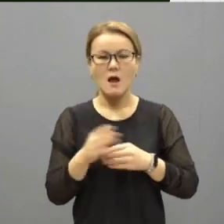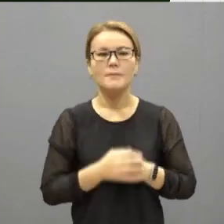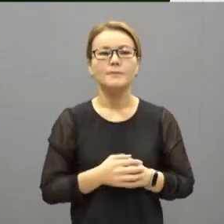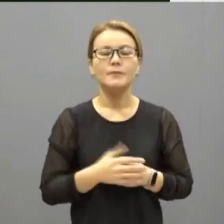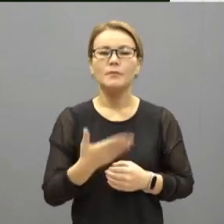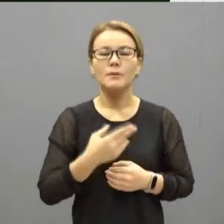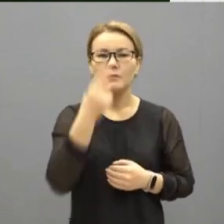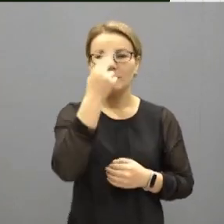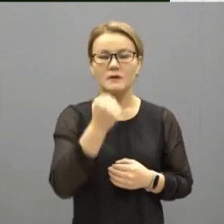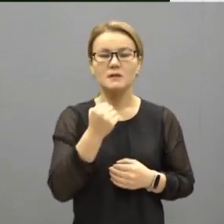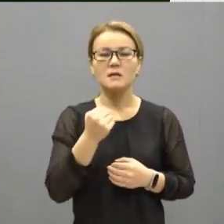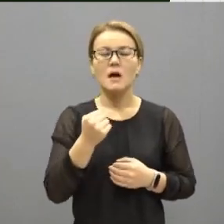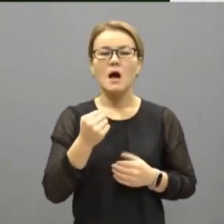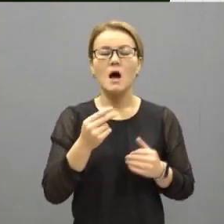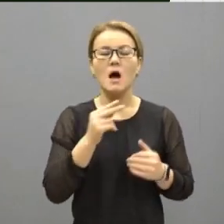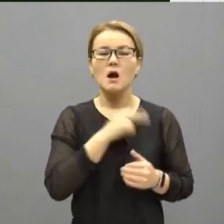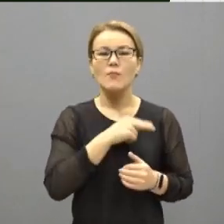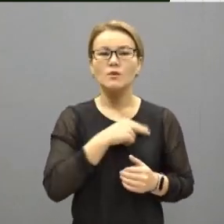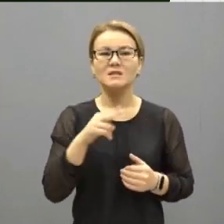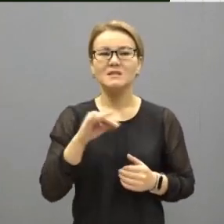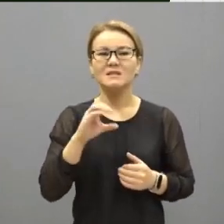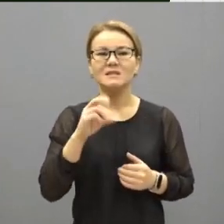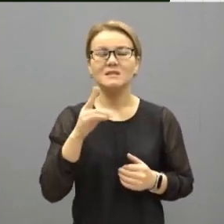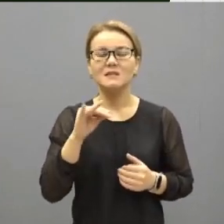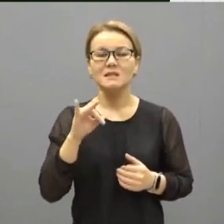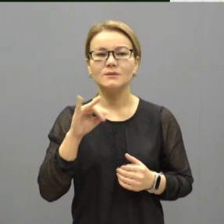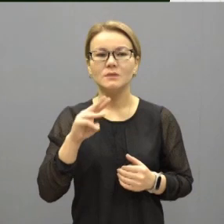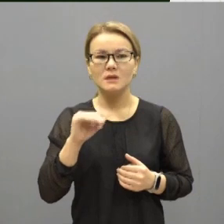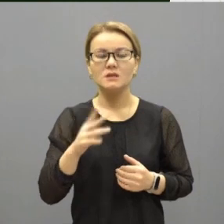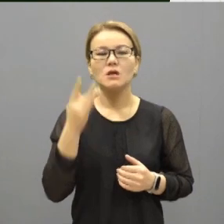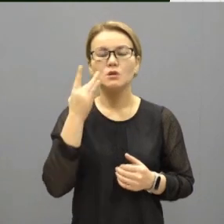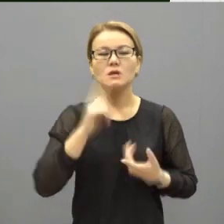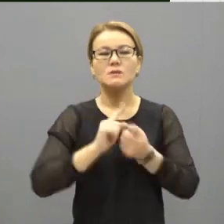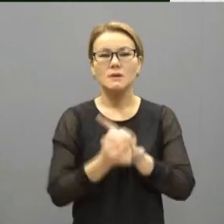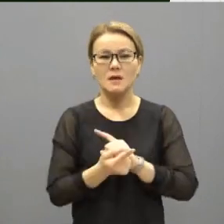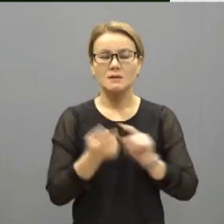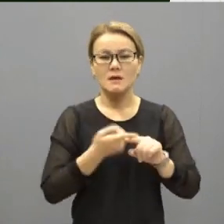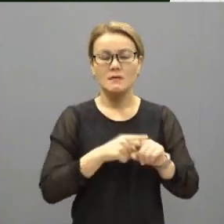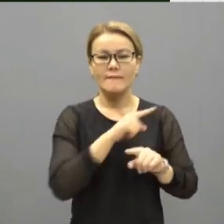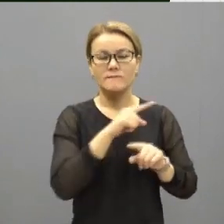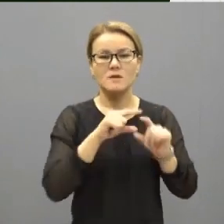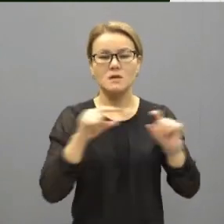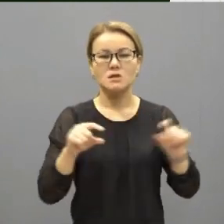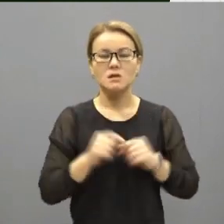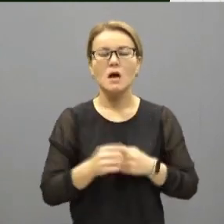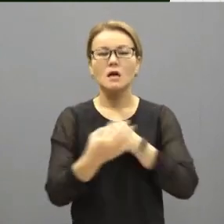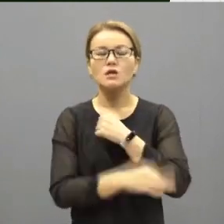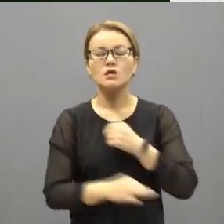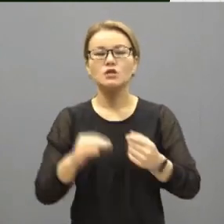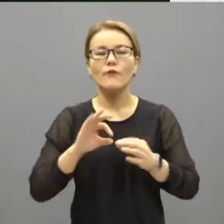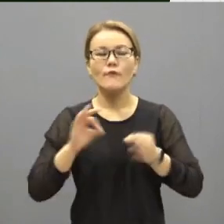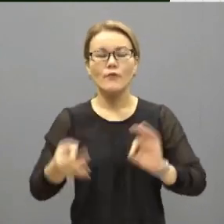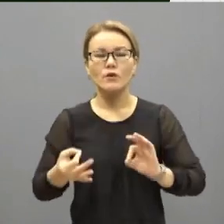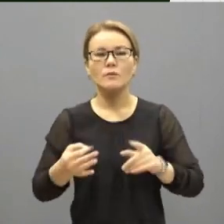привыкли работать с дискриминантом, который заменяет данное выражение. То есть конечная формула нахождения